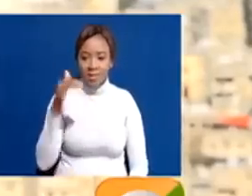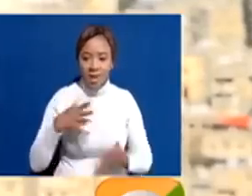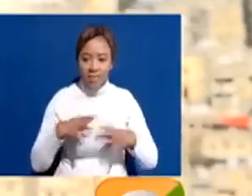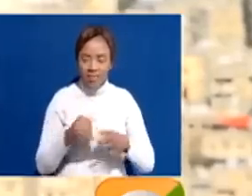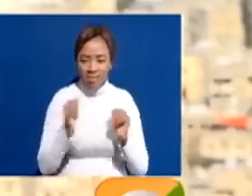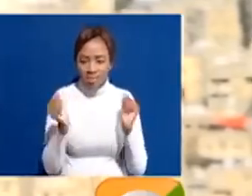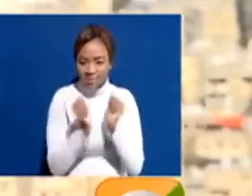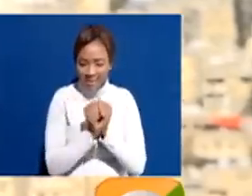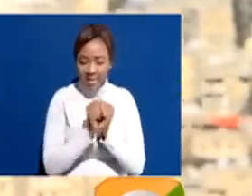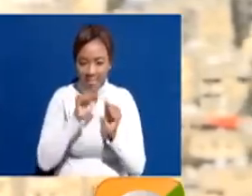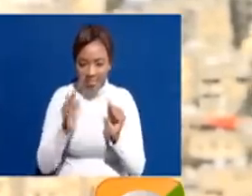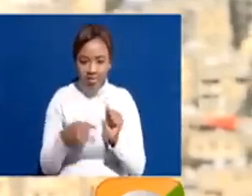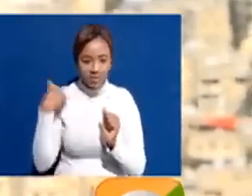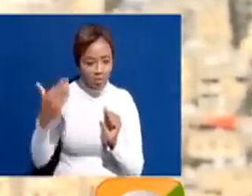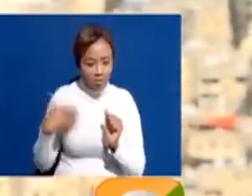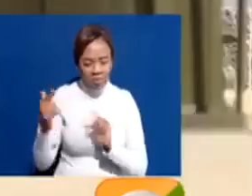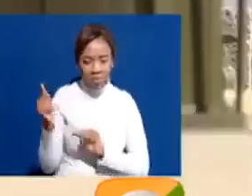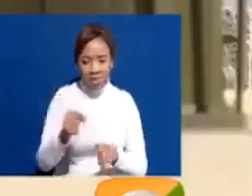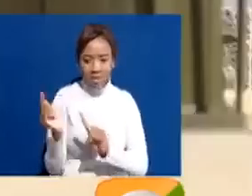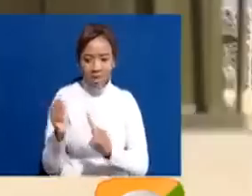10,000 wanafika hapa kila siku.